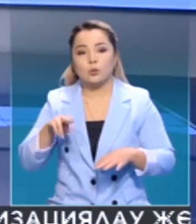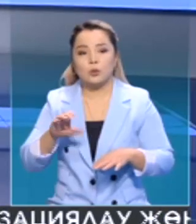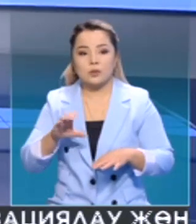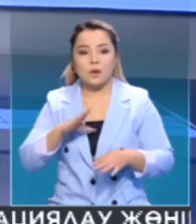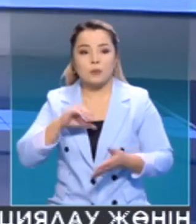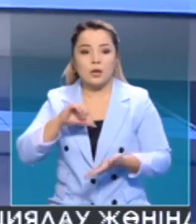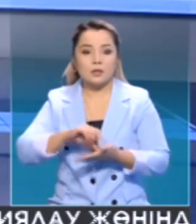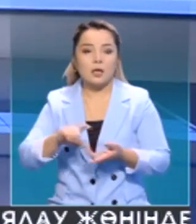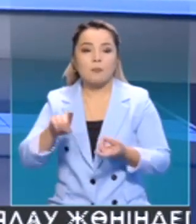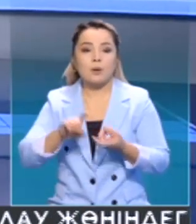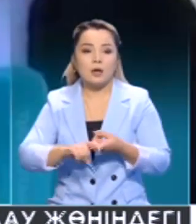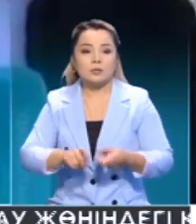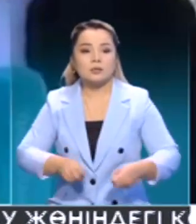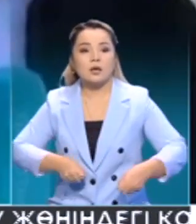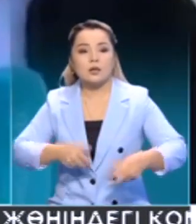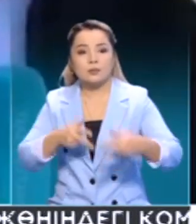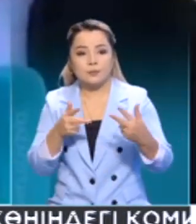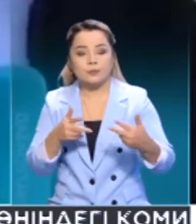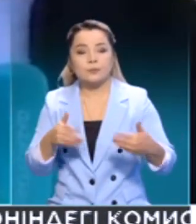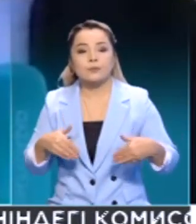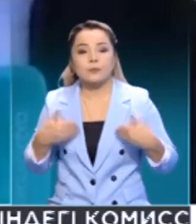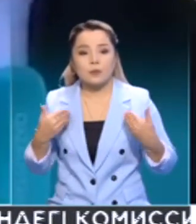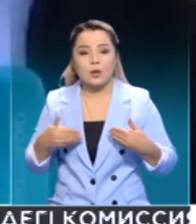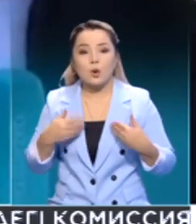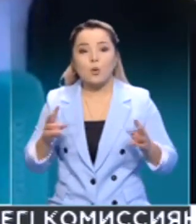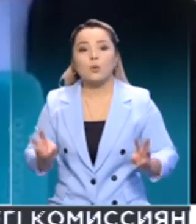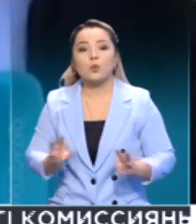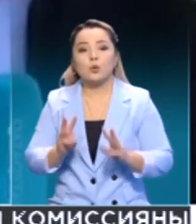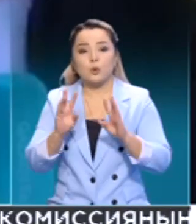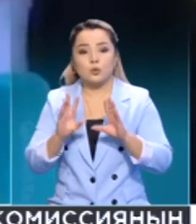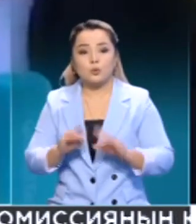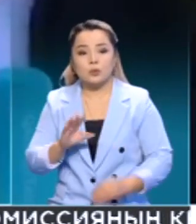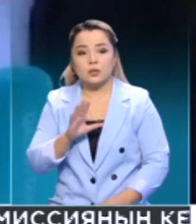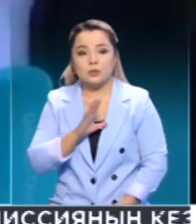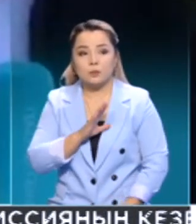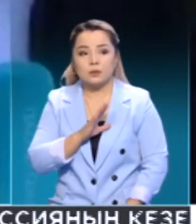Болатұлы байланыста. Нұрдос, өрт сөндірілді ме?